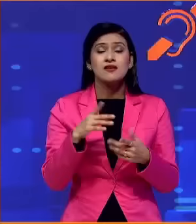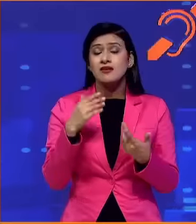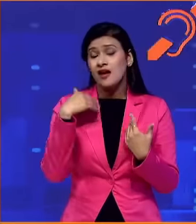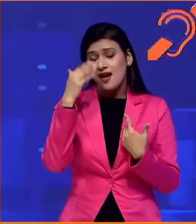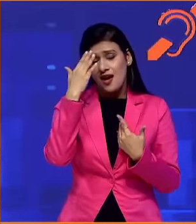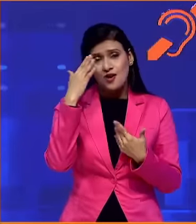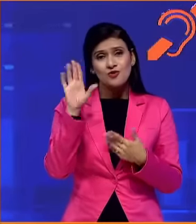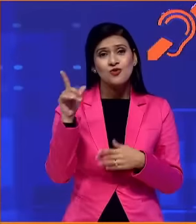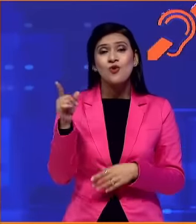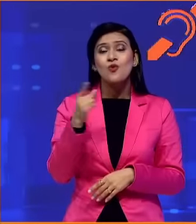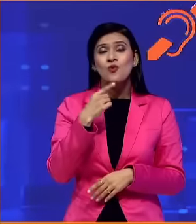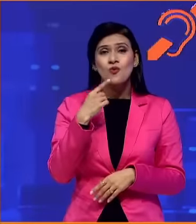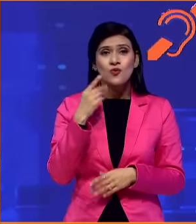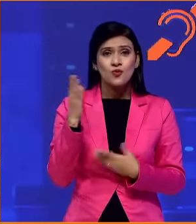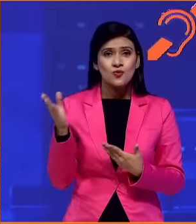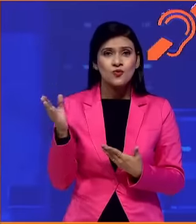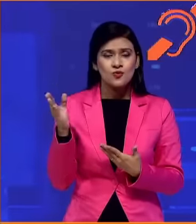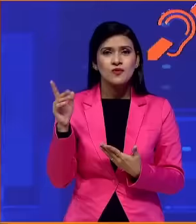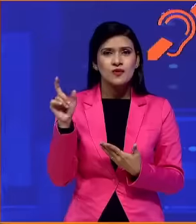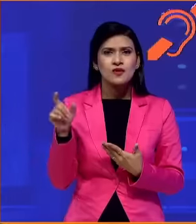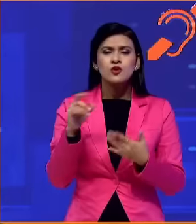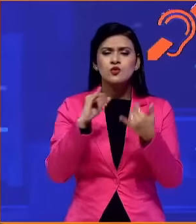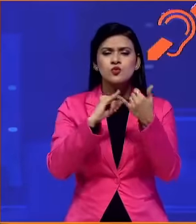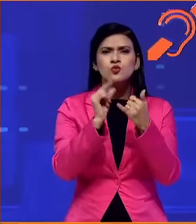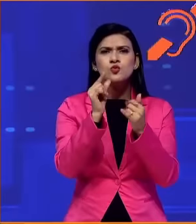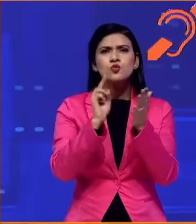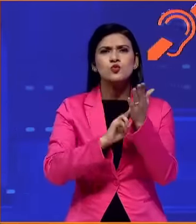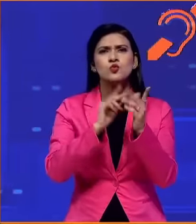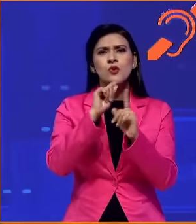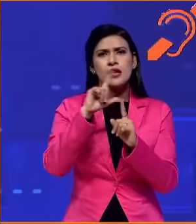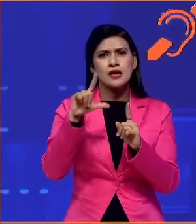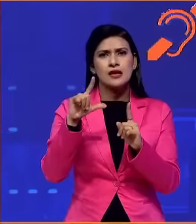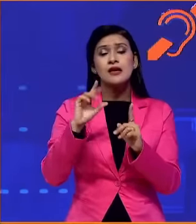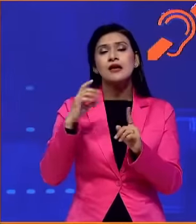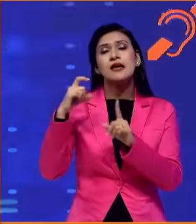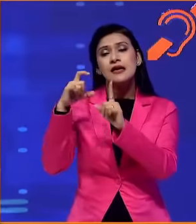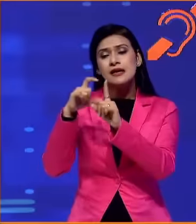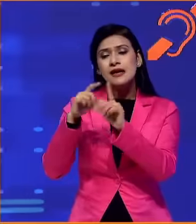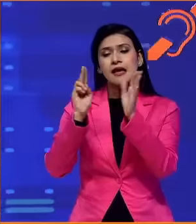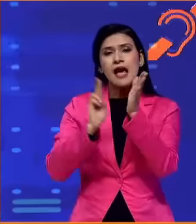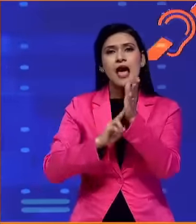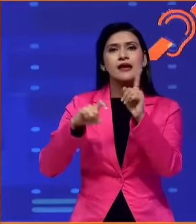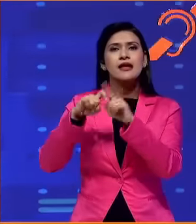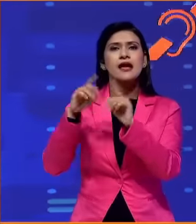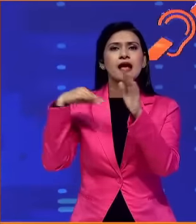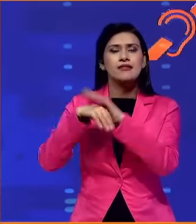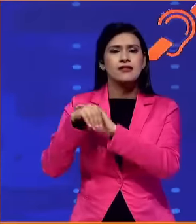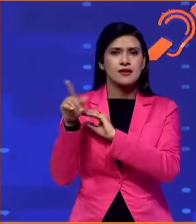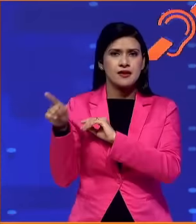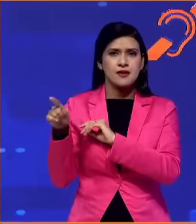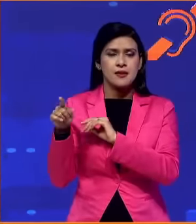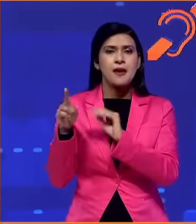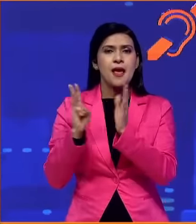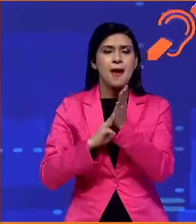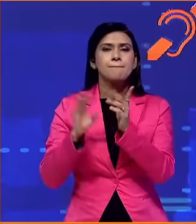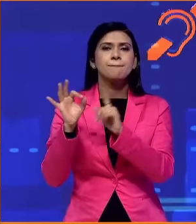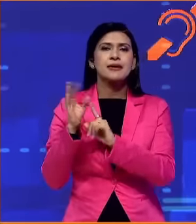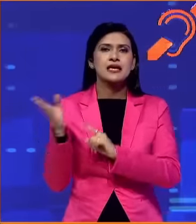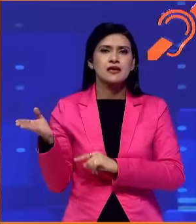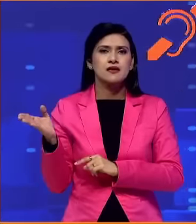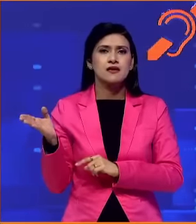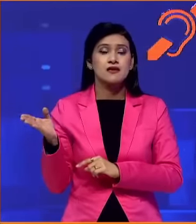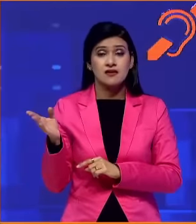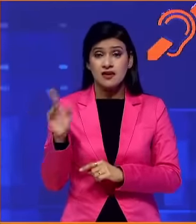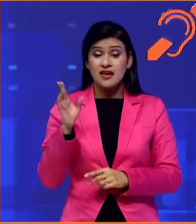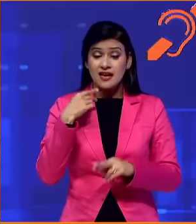सासांसदहै।लेकिनअगरकोई ऐसीबातेंकहताहै— उसकानामसेंथिलहै,वहडीएमके कासांसदहै।अगरवहऐसाकहरहाहै,तोवह केवलखुदकाही